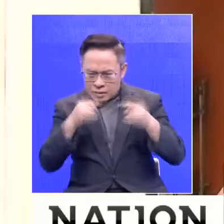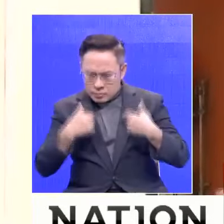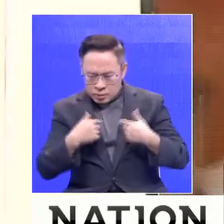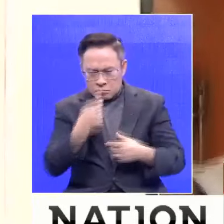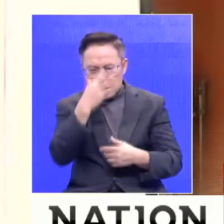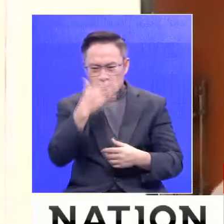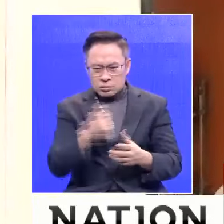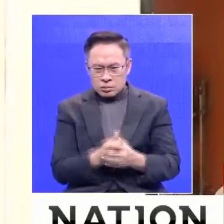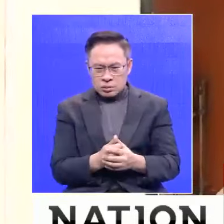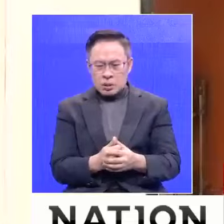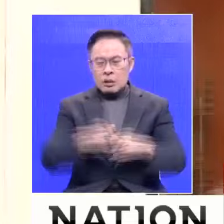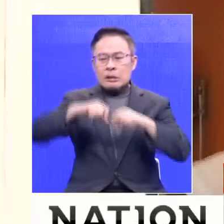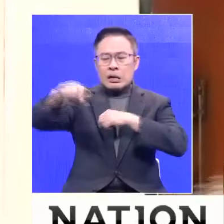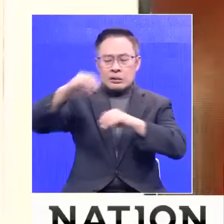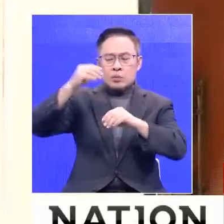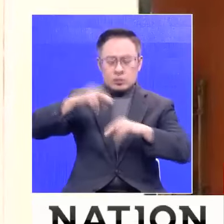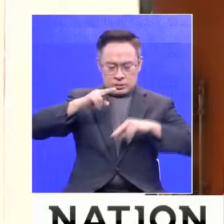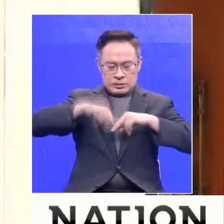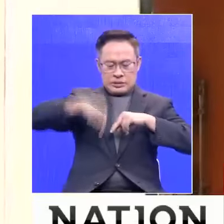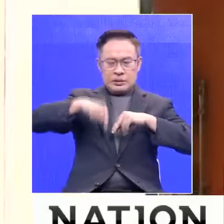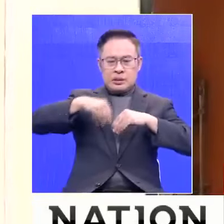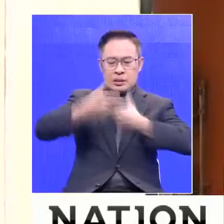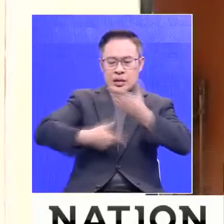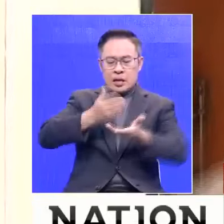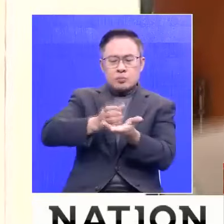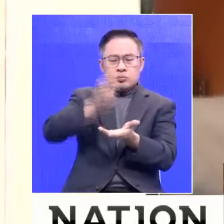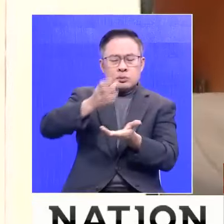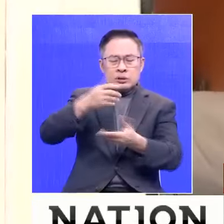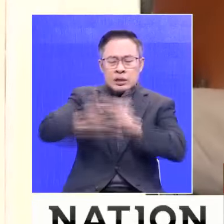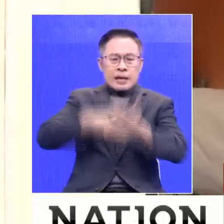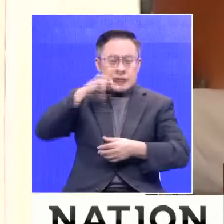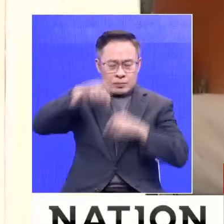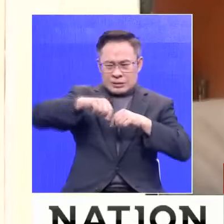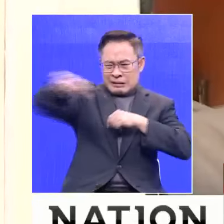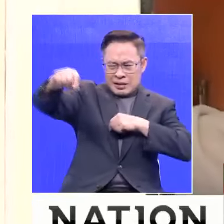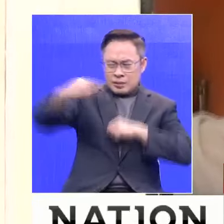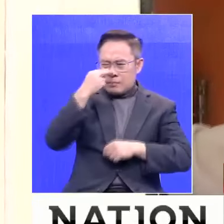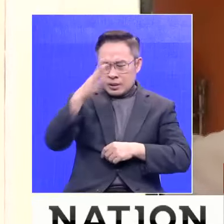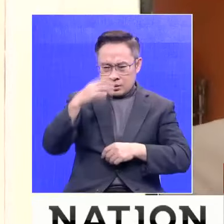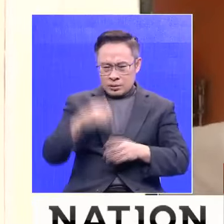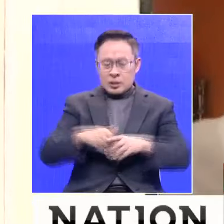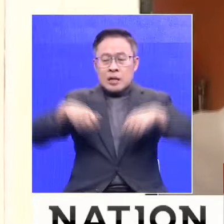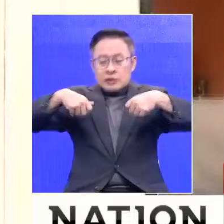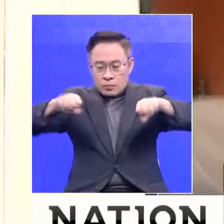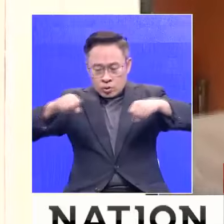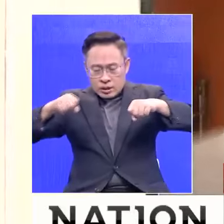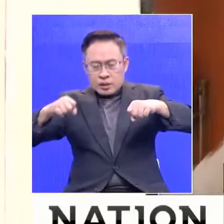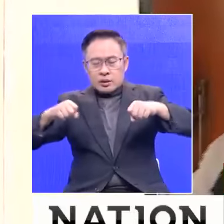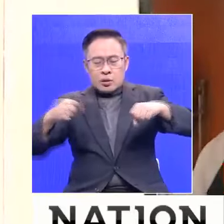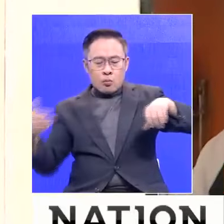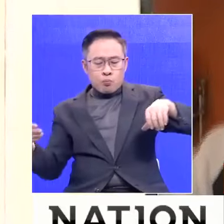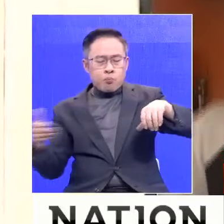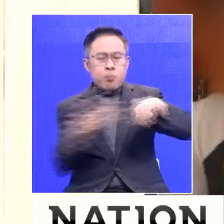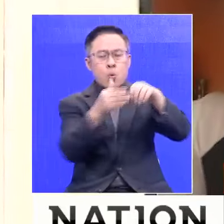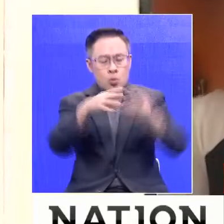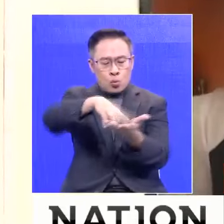อะไรมันพี่อยู่ไกลธนาคารนี่ไม่เห็นหรอกพี่เห็นแค่เขาร้องไปแล้วคนนั้นเองแล้วก็มอเตอร์ไซค์อ่ะเขาวิ่งชนกลวยผ่านไงมันก็เลยดังปั้งแบบปึ้งเงี้ยพี่ก็เล